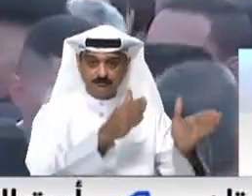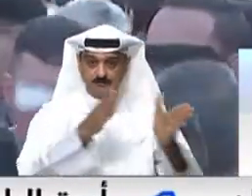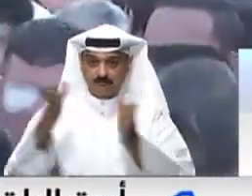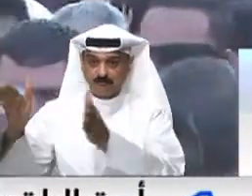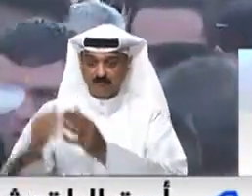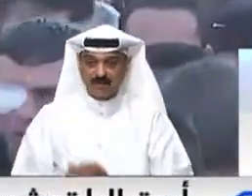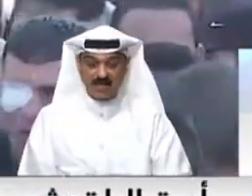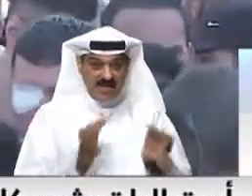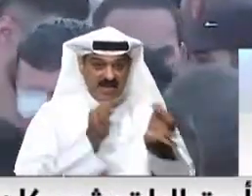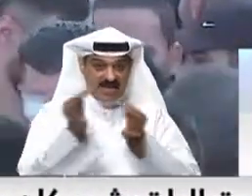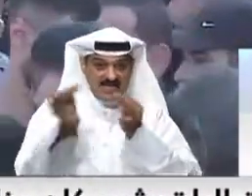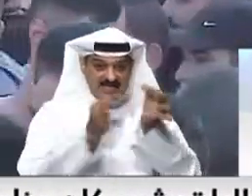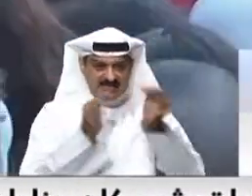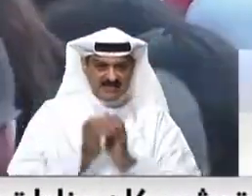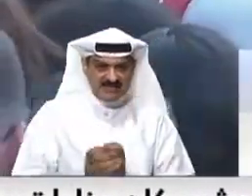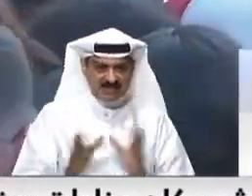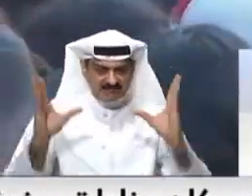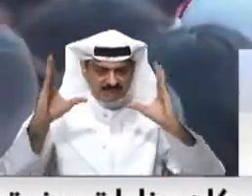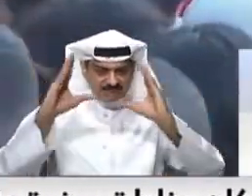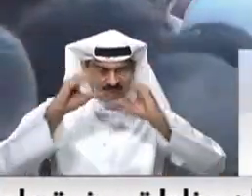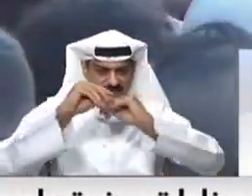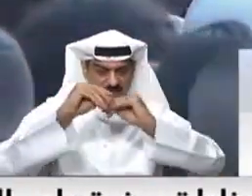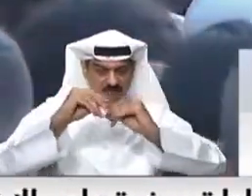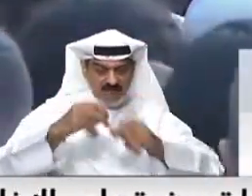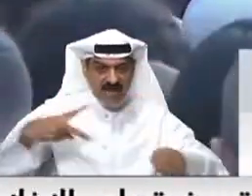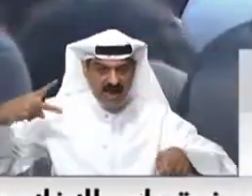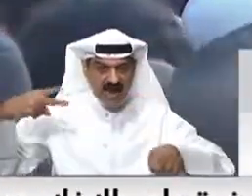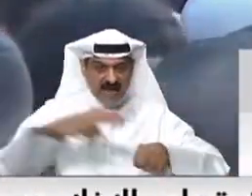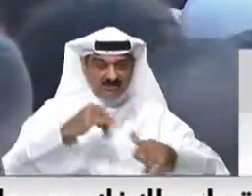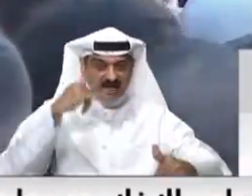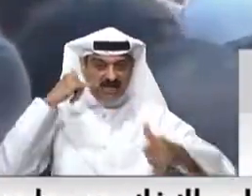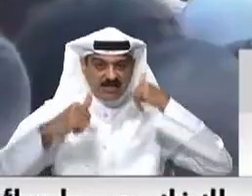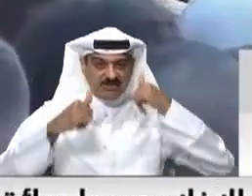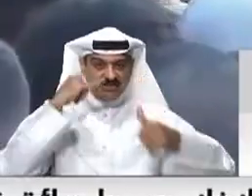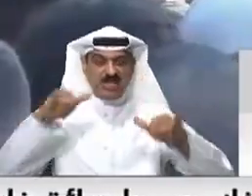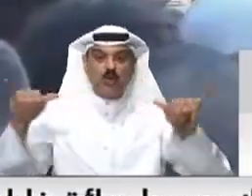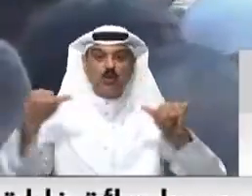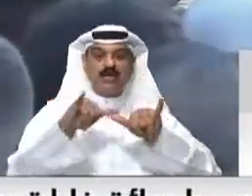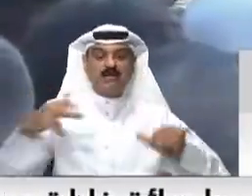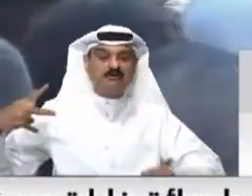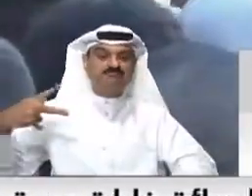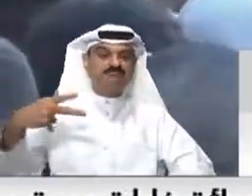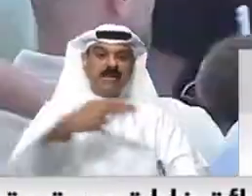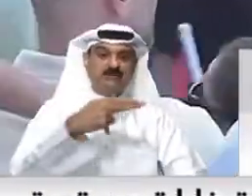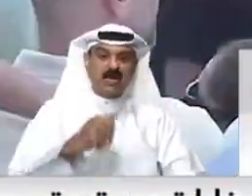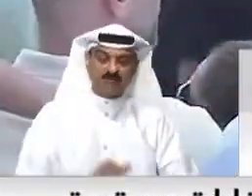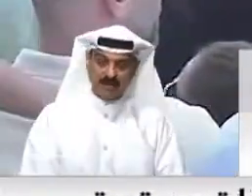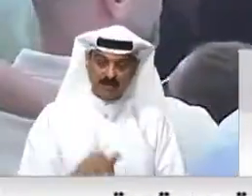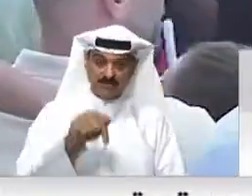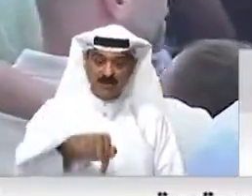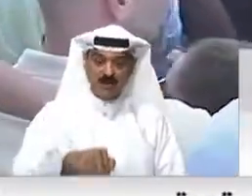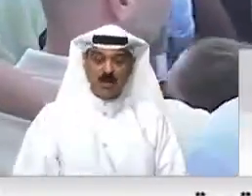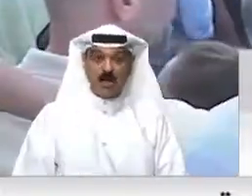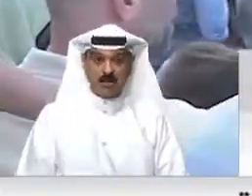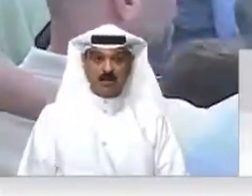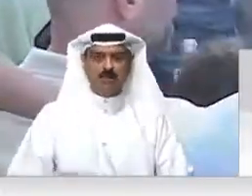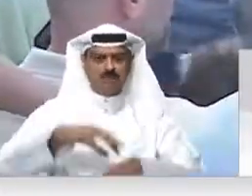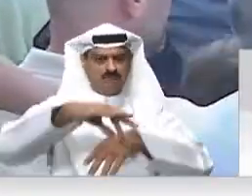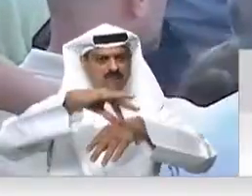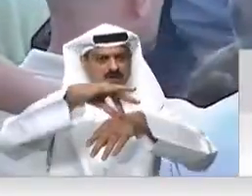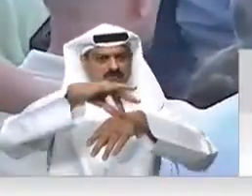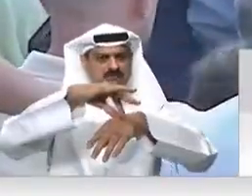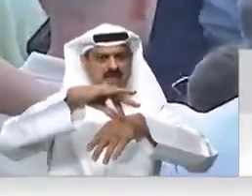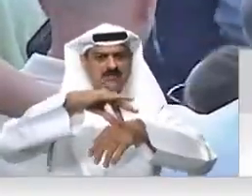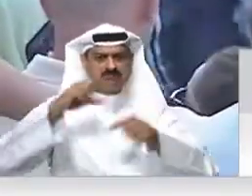التعتيم وعزل قطاع غزة عن العالم بقطع شبكات الاتصال والإنترنت، لم تهدأ وتيرة التظاهرات والمسيرات في